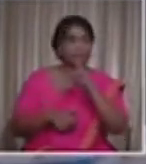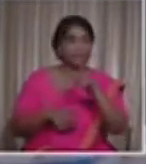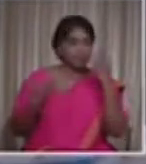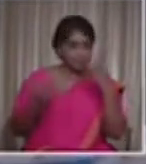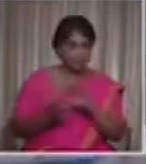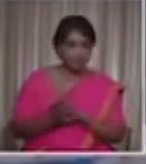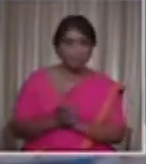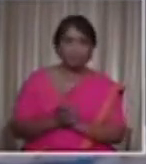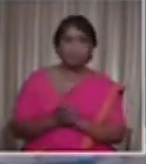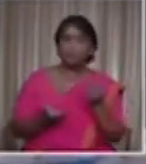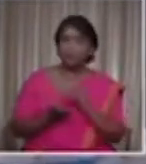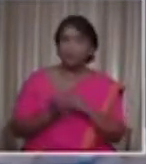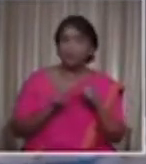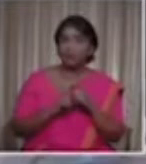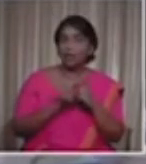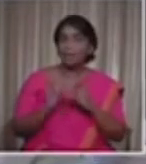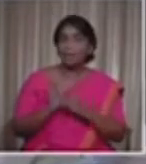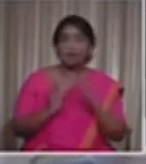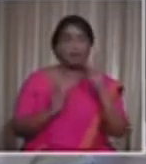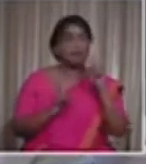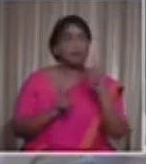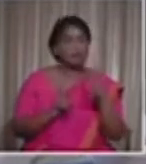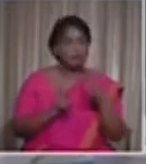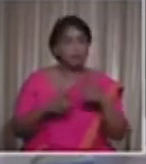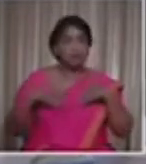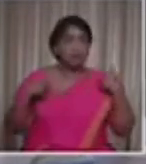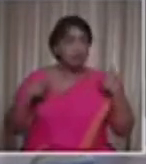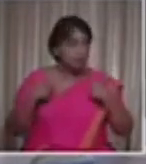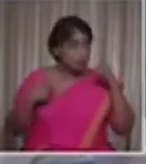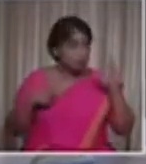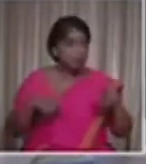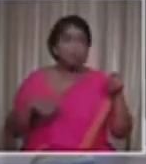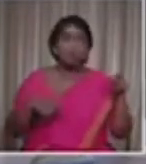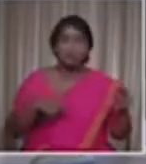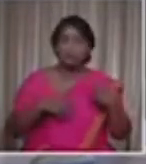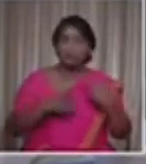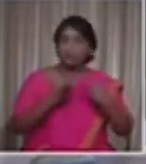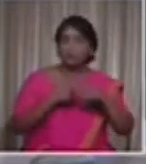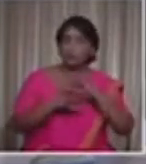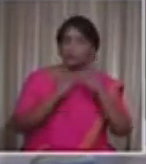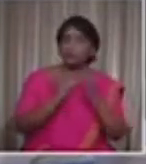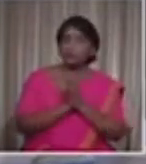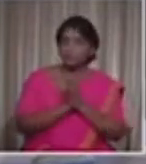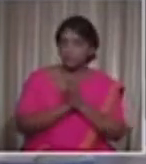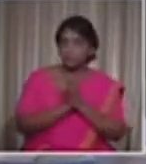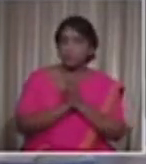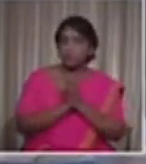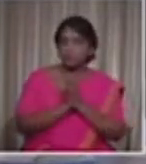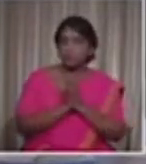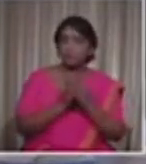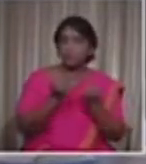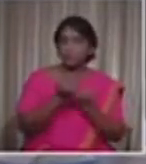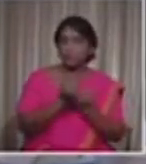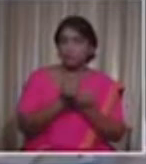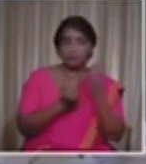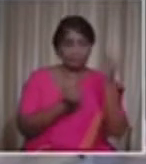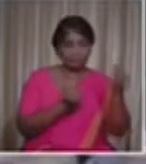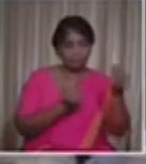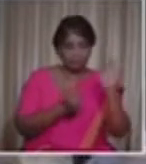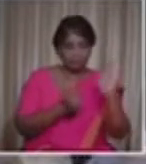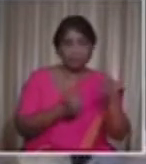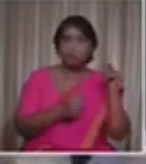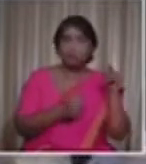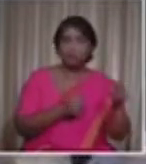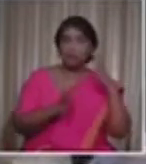තියෙනවා. තවත් ඩොලර් මිලියන 31ක් පමණ සෞඛ්‍ය ක්ෂේත්‍රයට අදාළ දේවල් වෙනුවෙන්ුත් ආධාර ලැබමින් තියෙනවා.